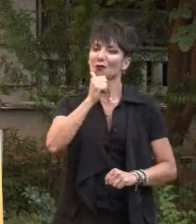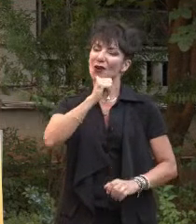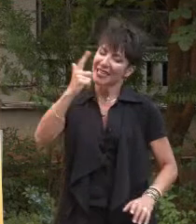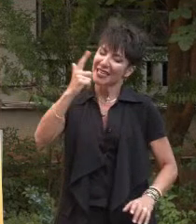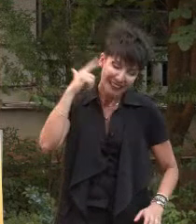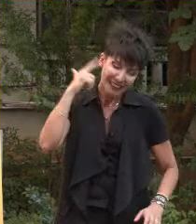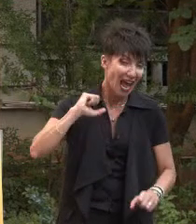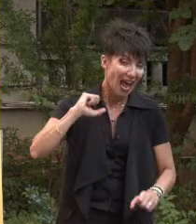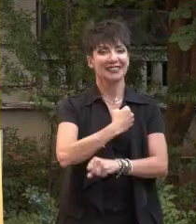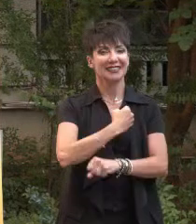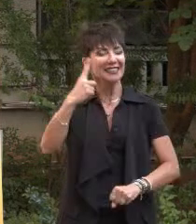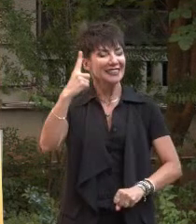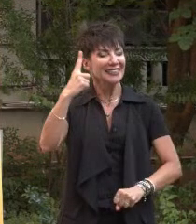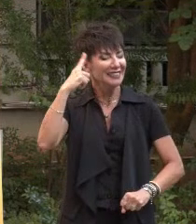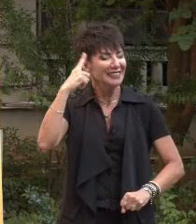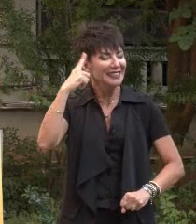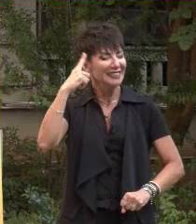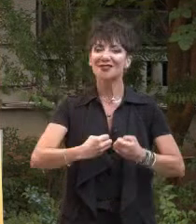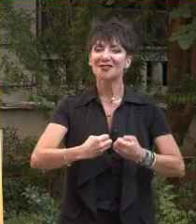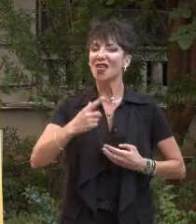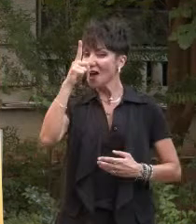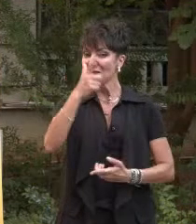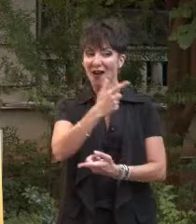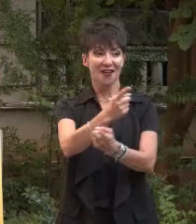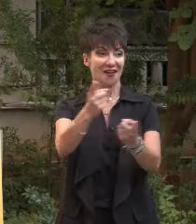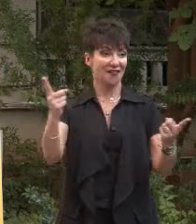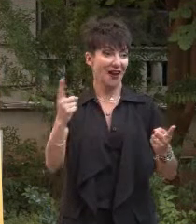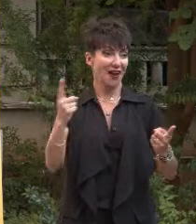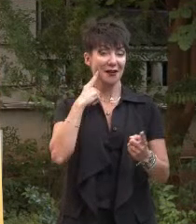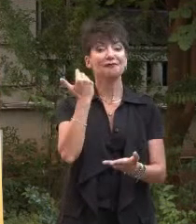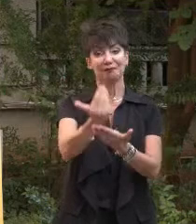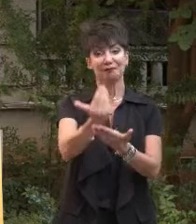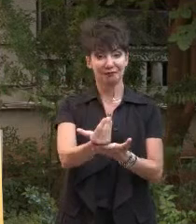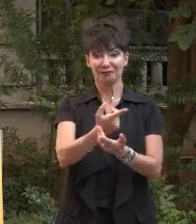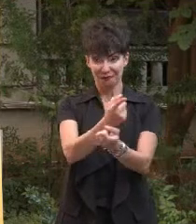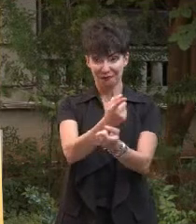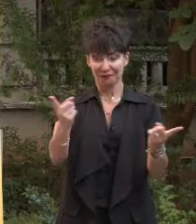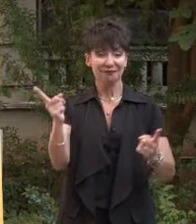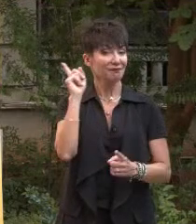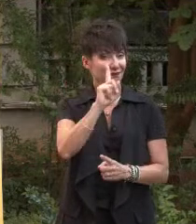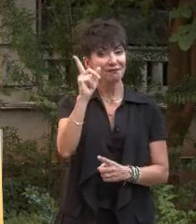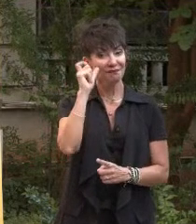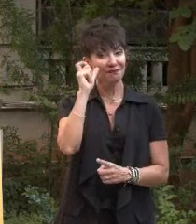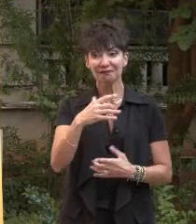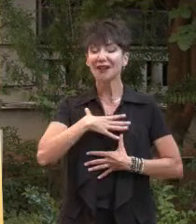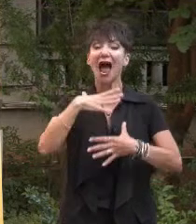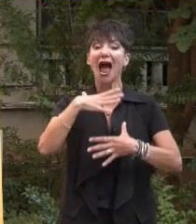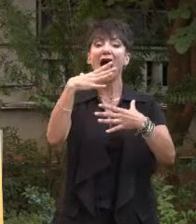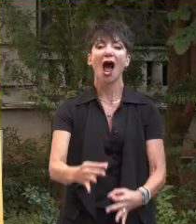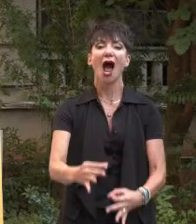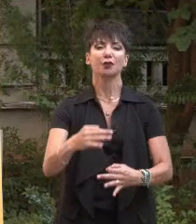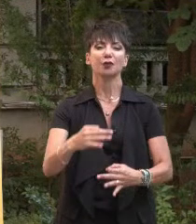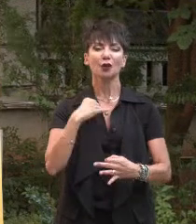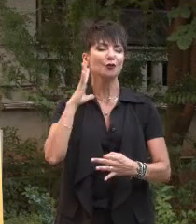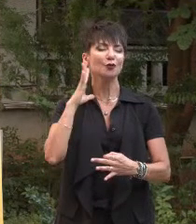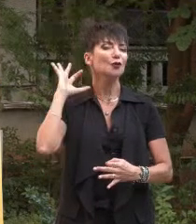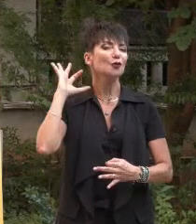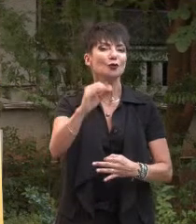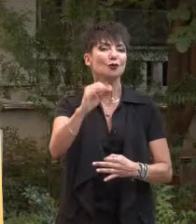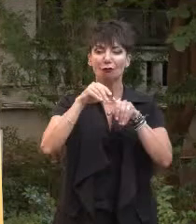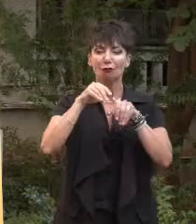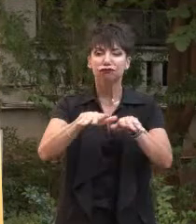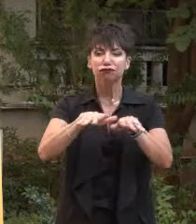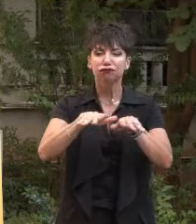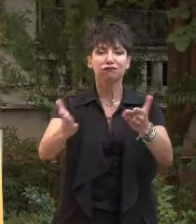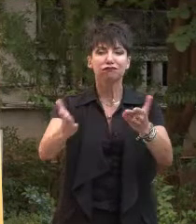και επιμονή και είμαστε περήφανοι για εσάς. Ζητώ από όλους σας να γίνετε οι πρεσβευτές του ανθρωπισμού στην οικογένειά σας, στο